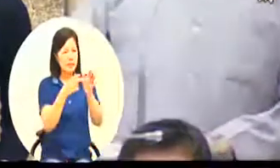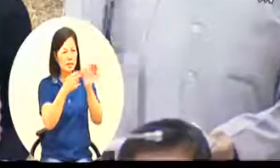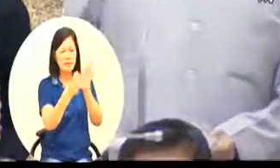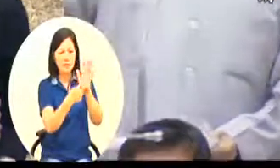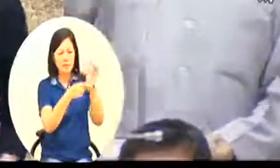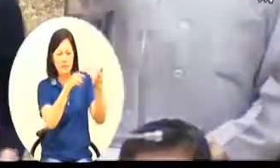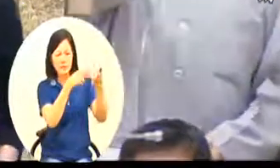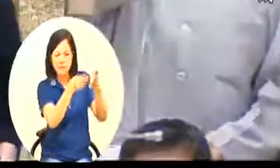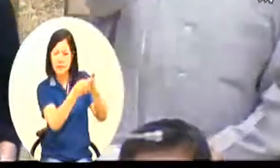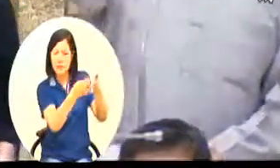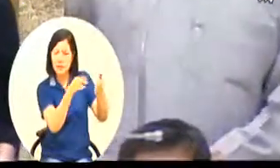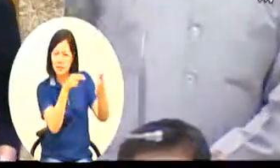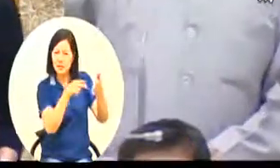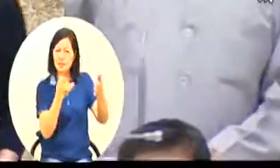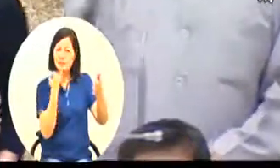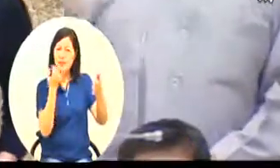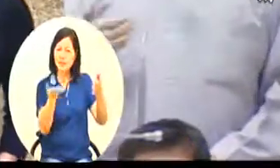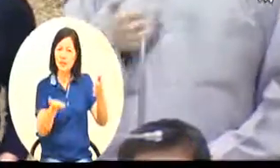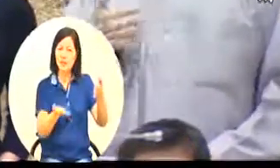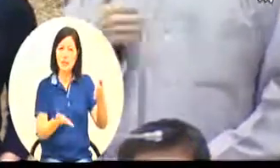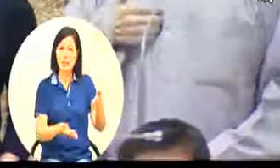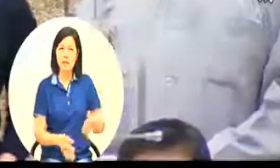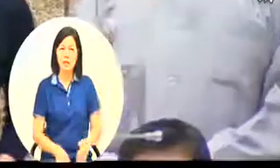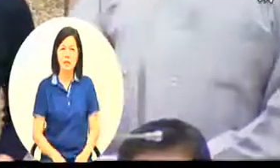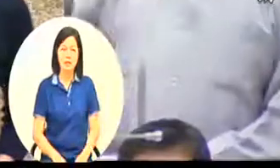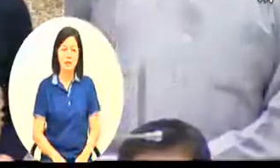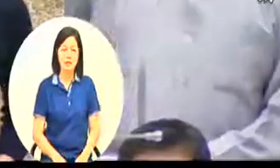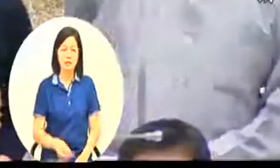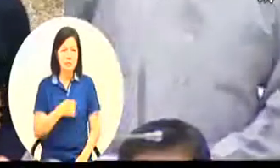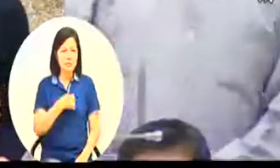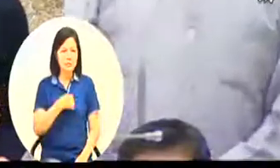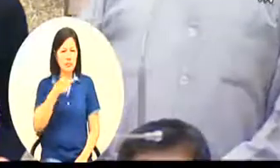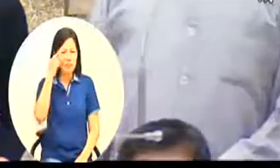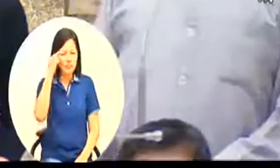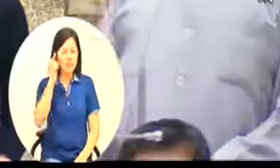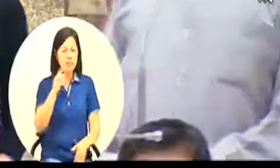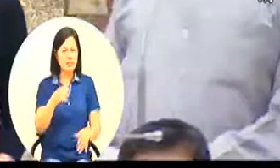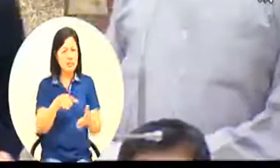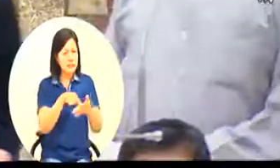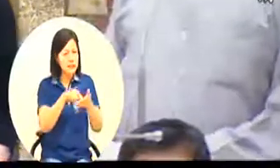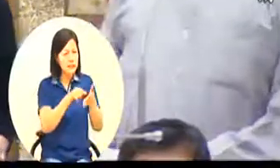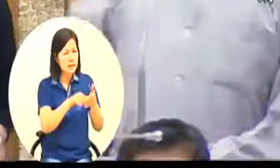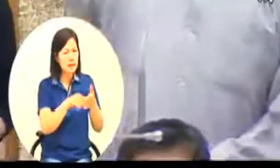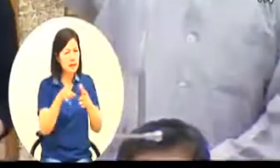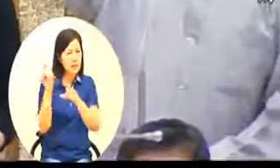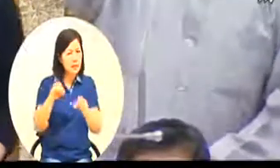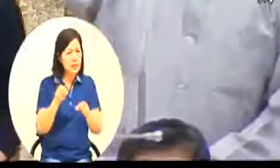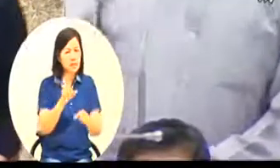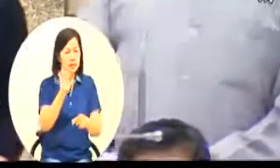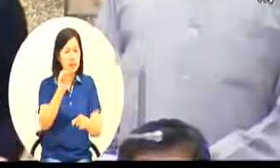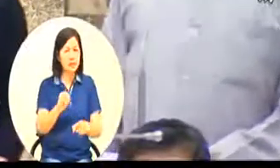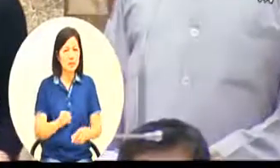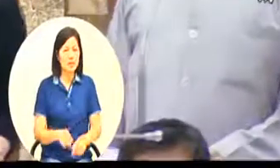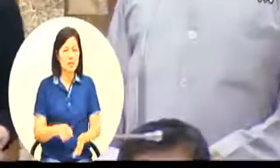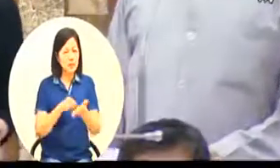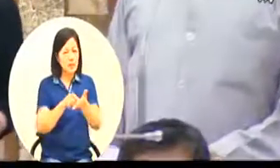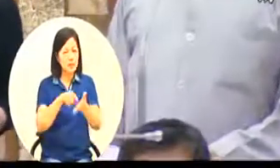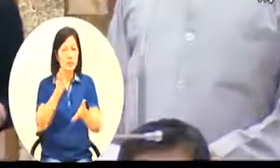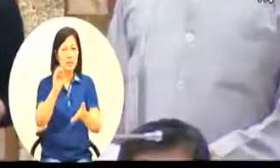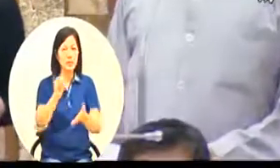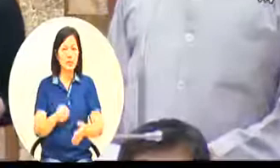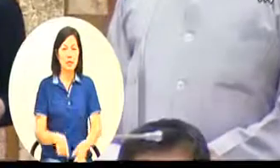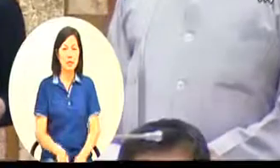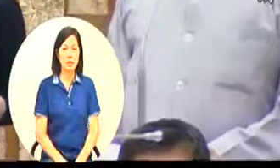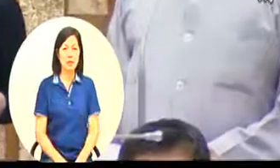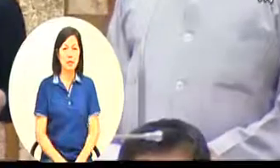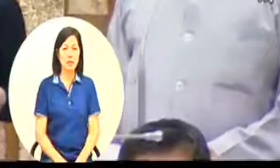嘛，安尼，你以法制局长齐心议论，安尼会使咩啦？ 伊这吼， 你甲看伊这有申请有无啦？ 伊这